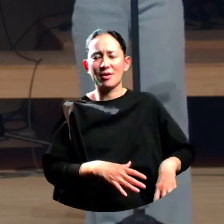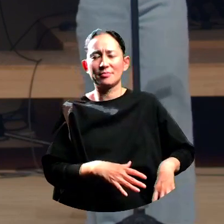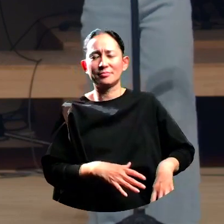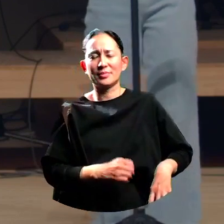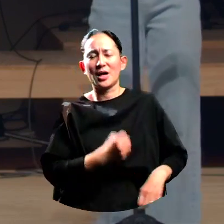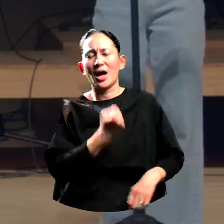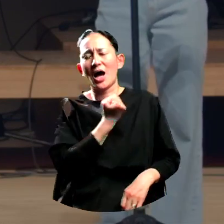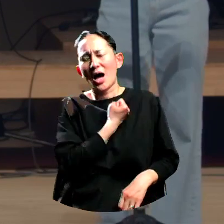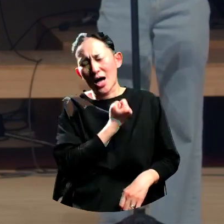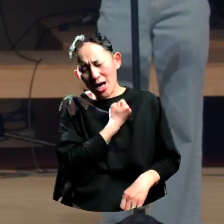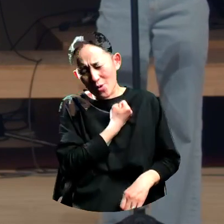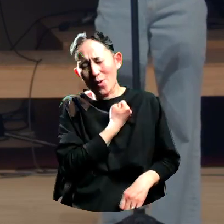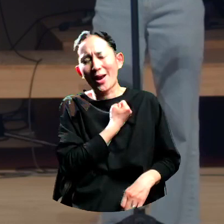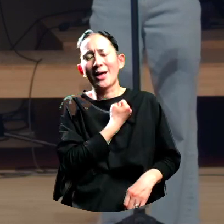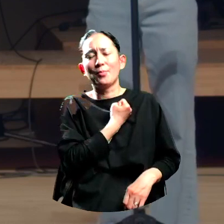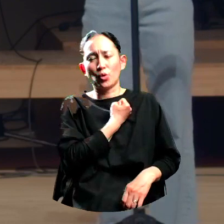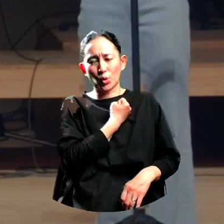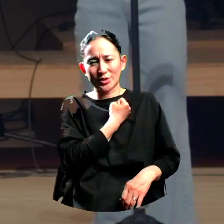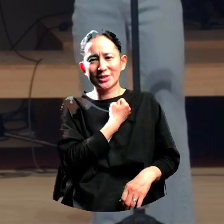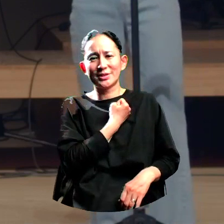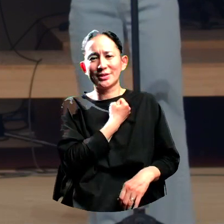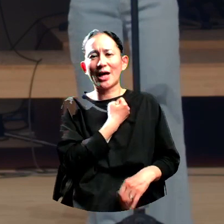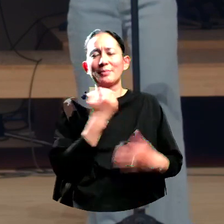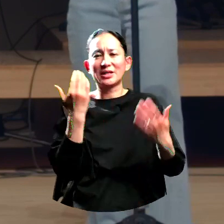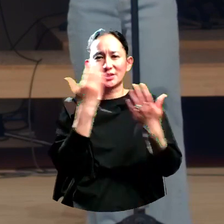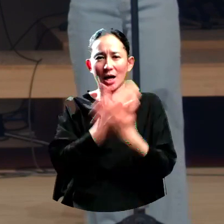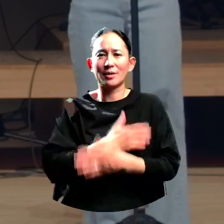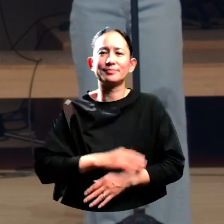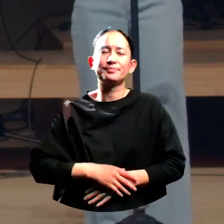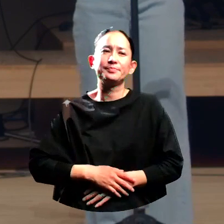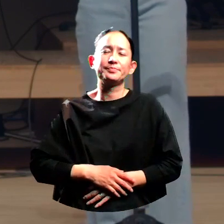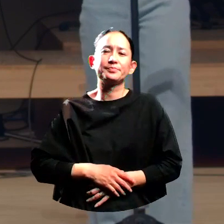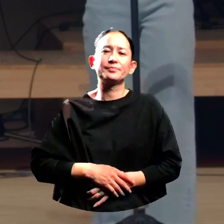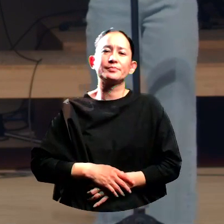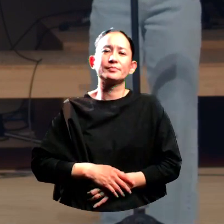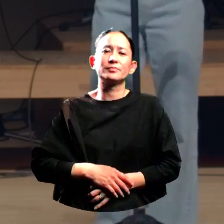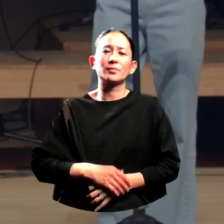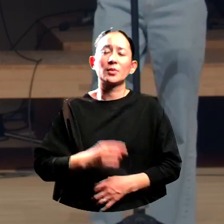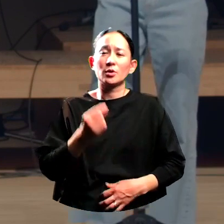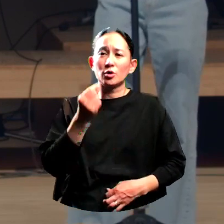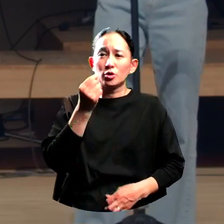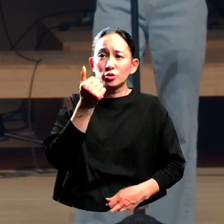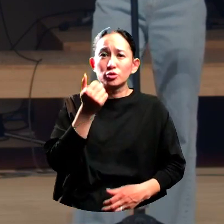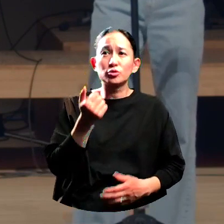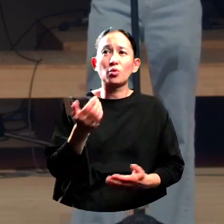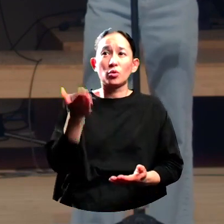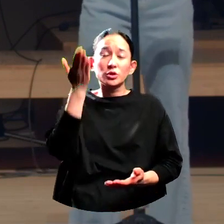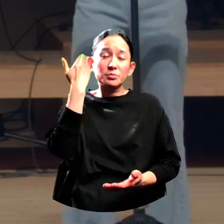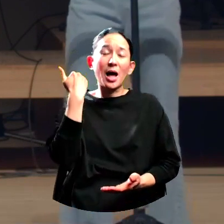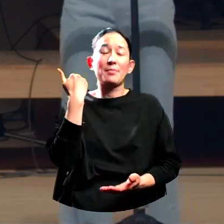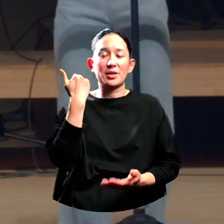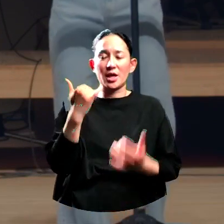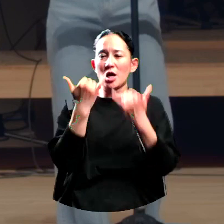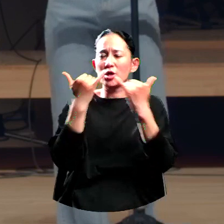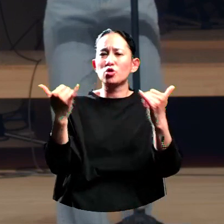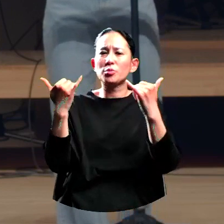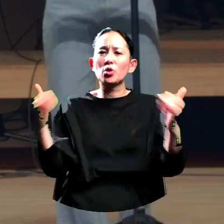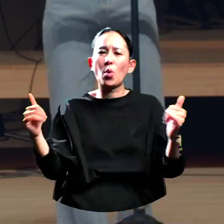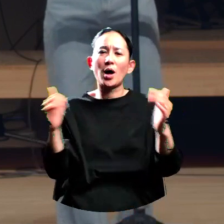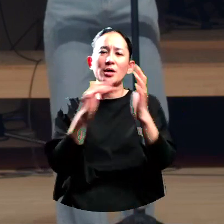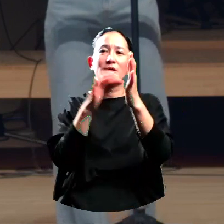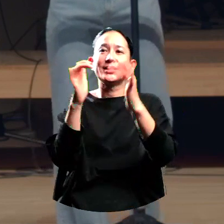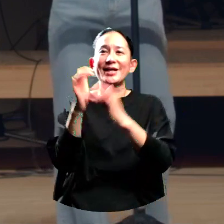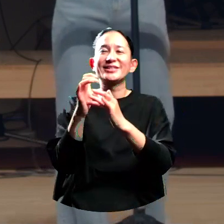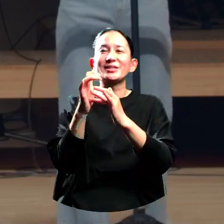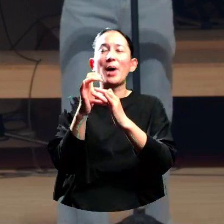ました。 In front of multitudes, he was stripped and ridiculed. 数日前に人々はイエス様の音をホサナ、ホサナと言